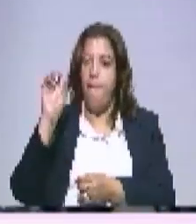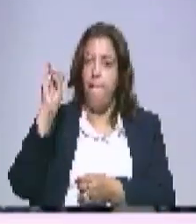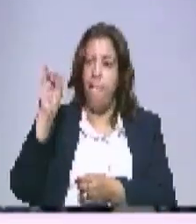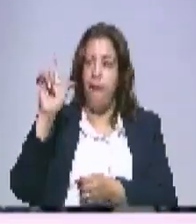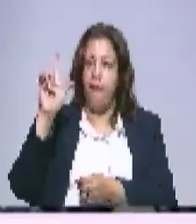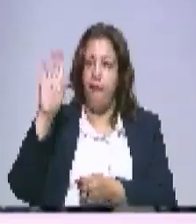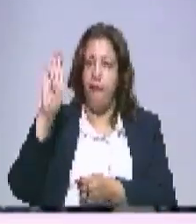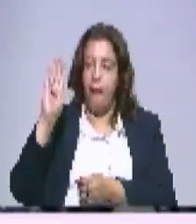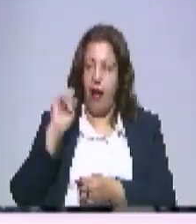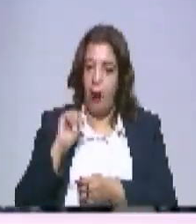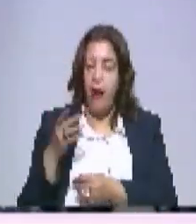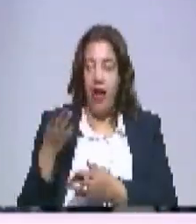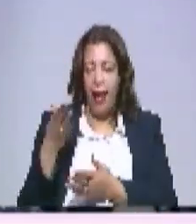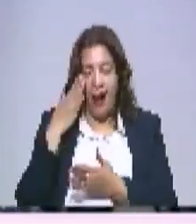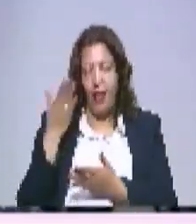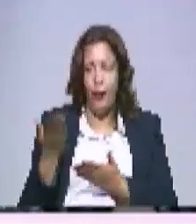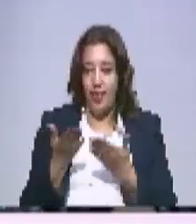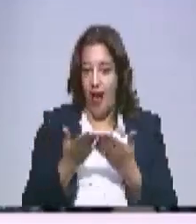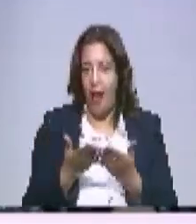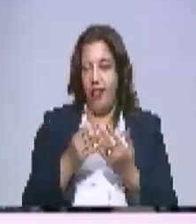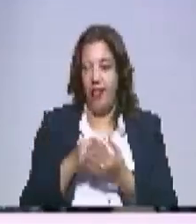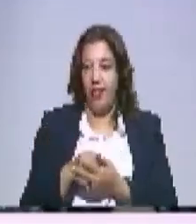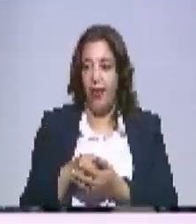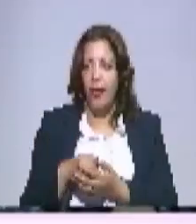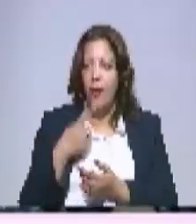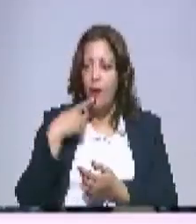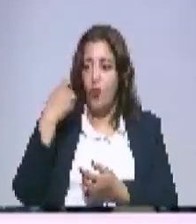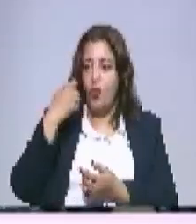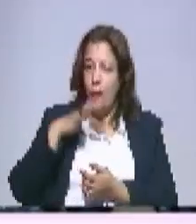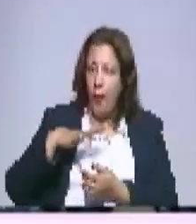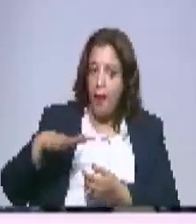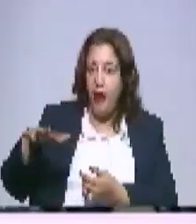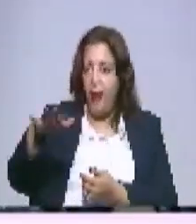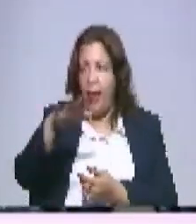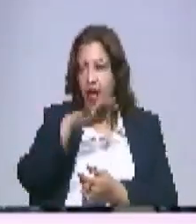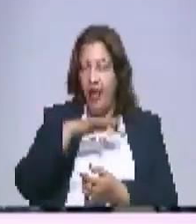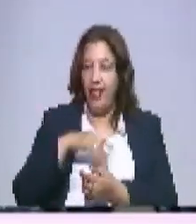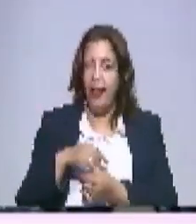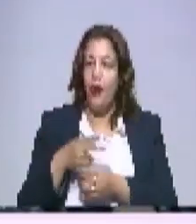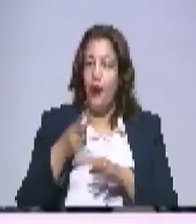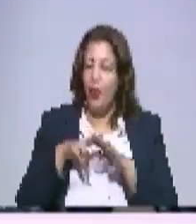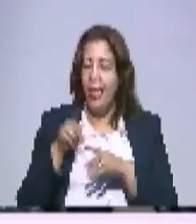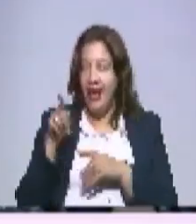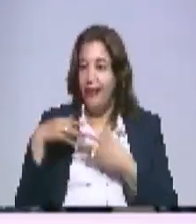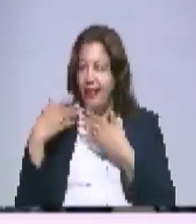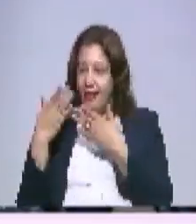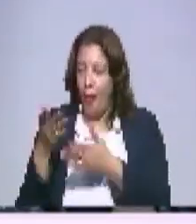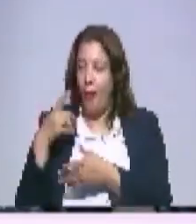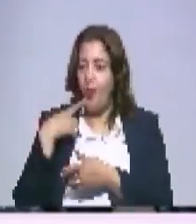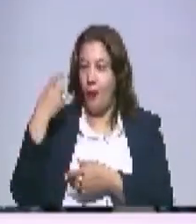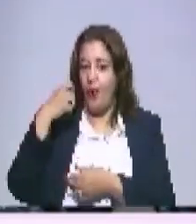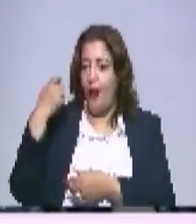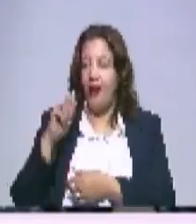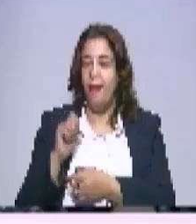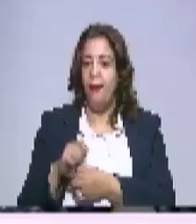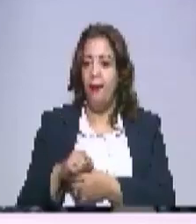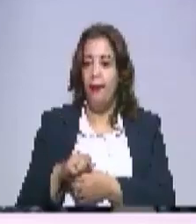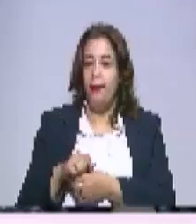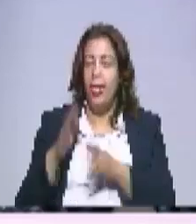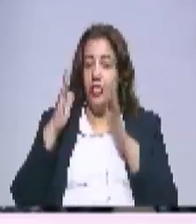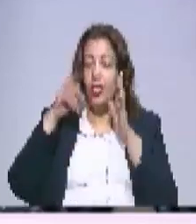حضرتك عامله ايه؟ الحمد لله، انتم طيبين وحضرتك طيبه. اتفضلي شيف سامح مع حضرتك.